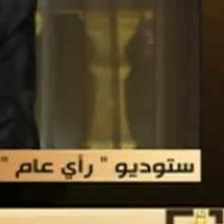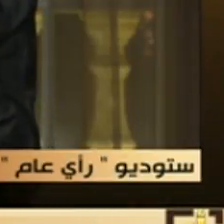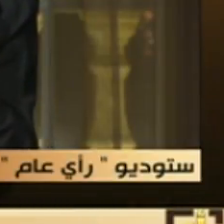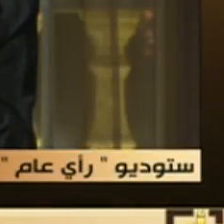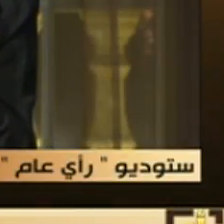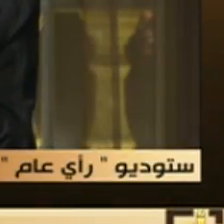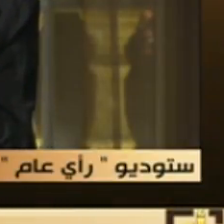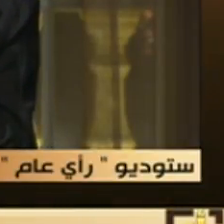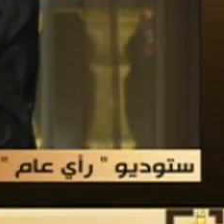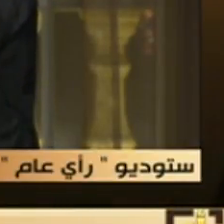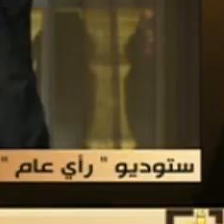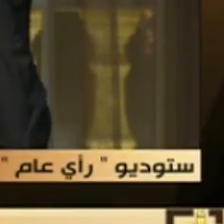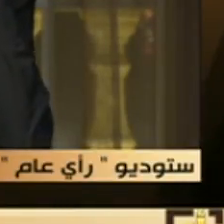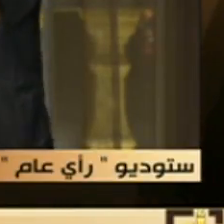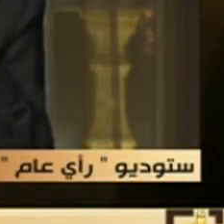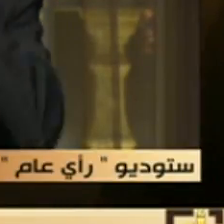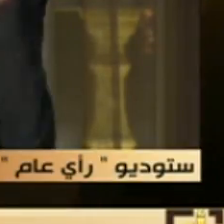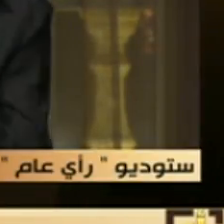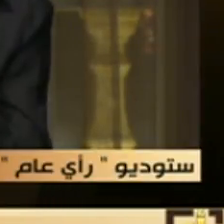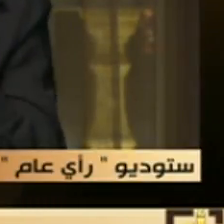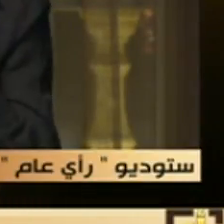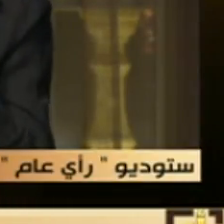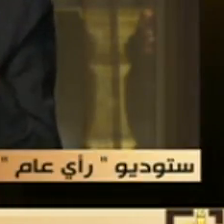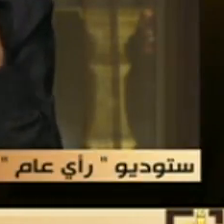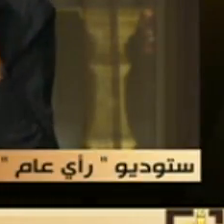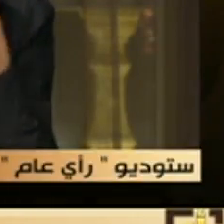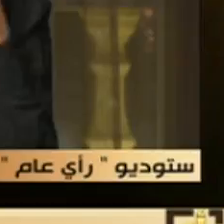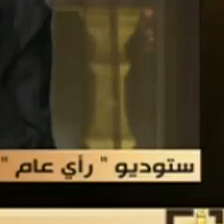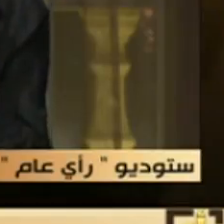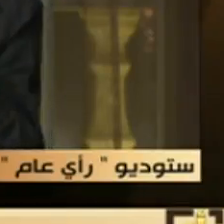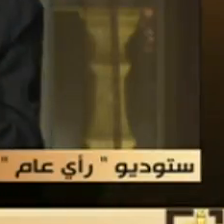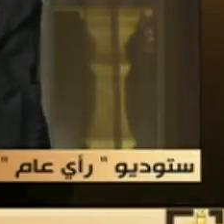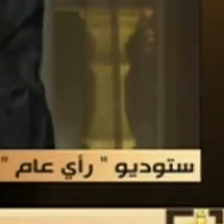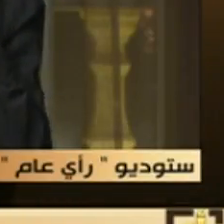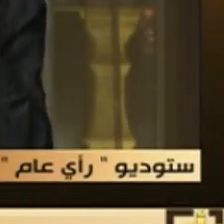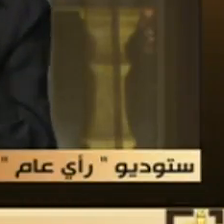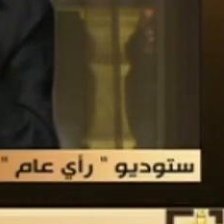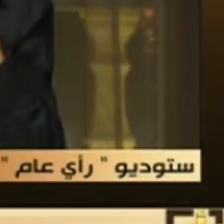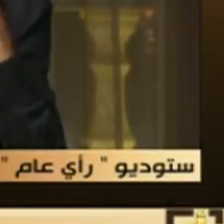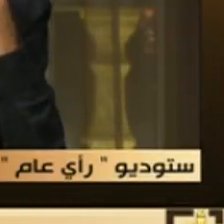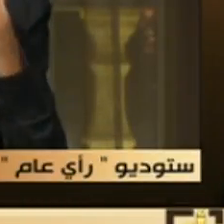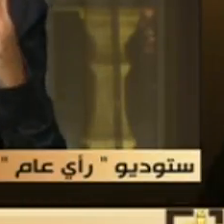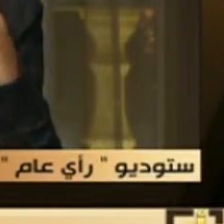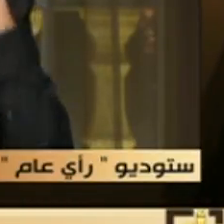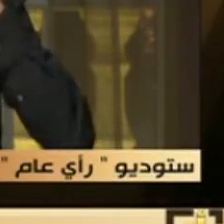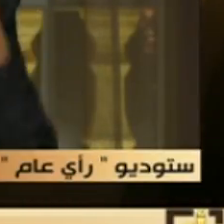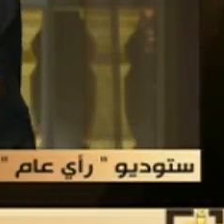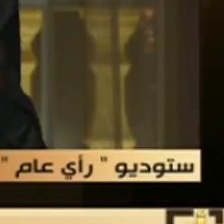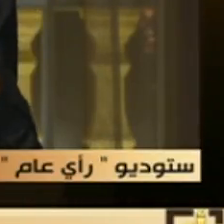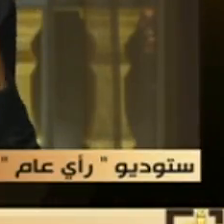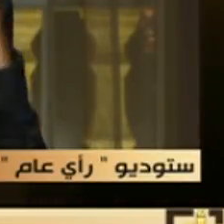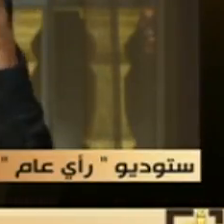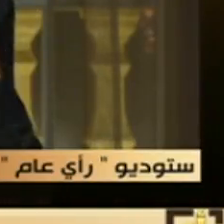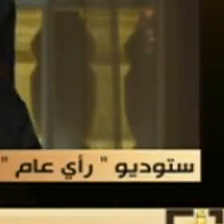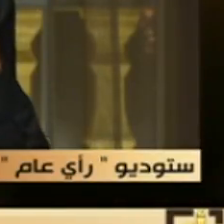أنا والله أنا فاهم شغايفك، بس عشان أنا فاهمهم فهو فاكر إن أنا بستعبط، إن أنا مش عارف أرد عليه. أنا لابس سماعة وبسمع